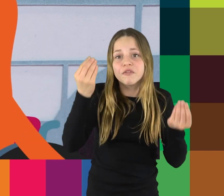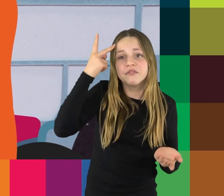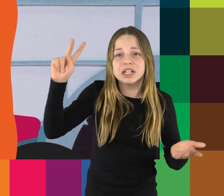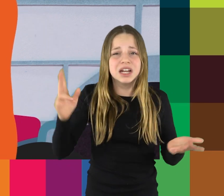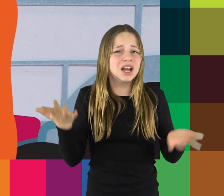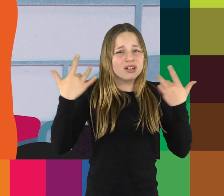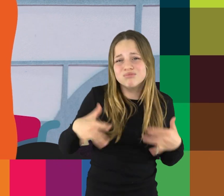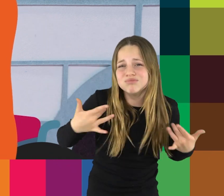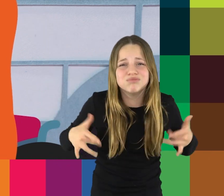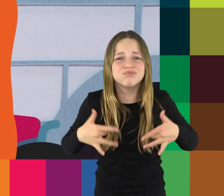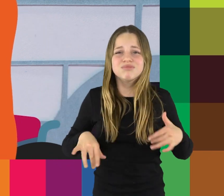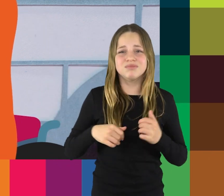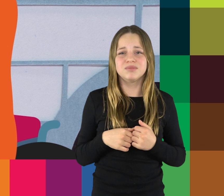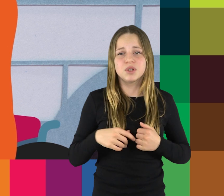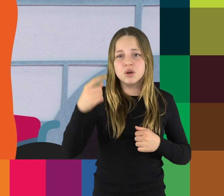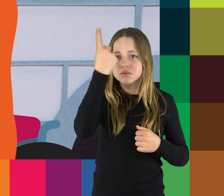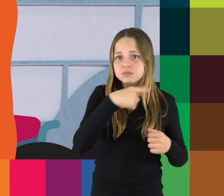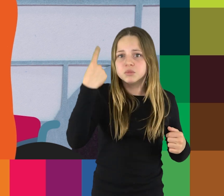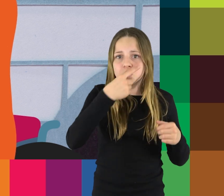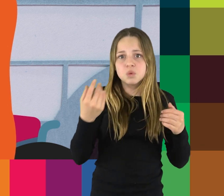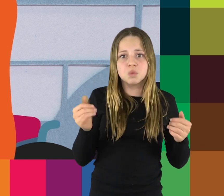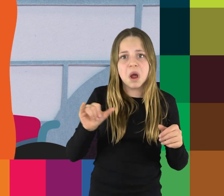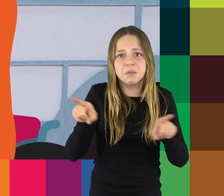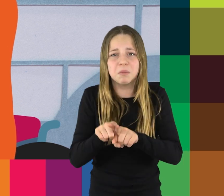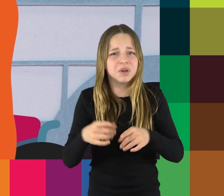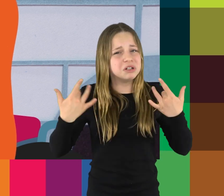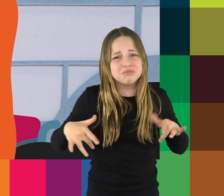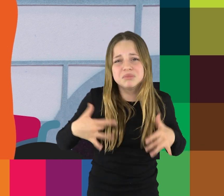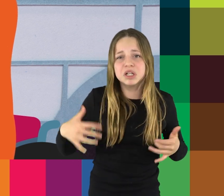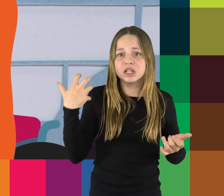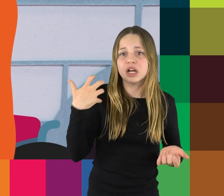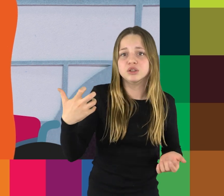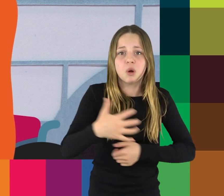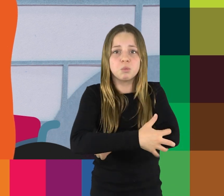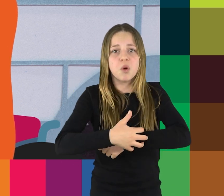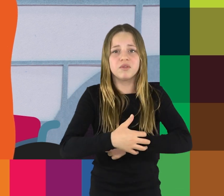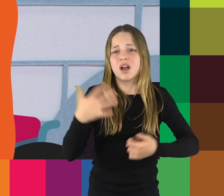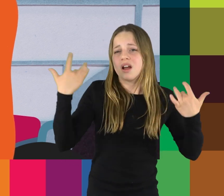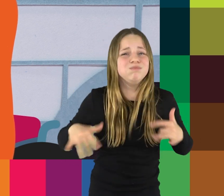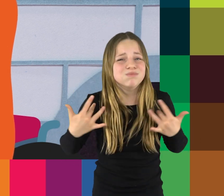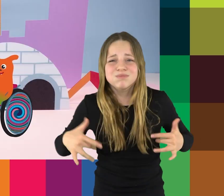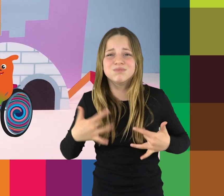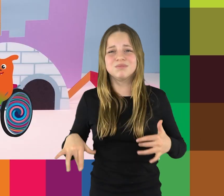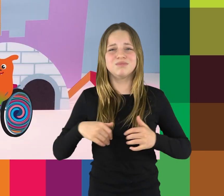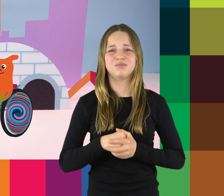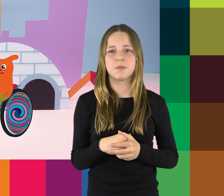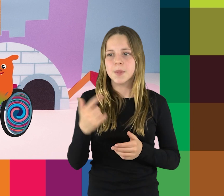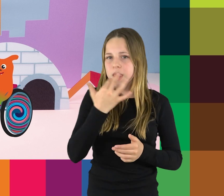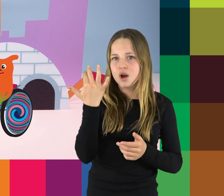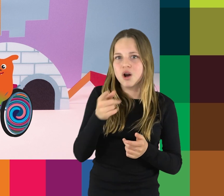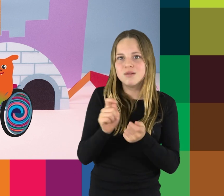vis, ou à quoi tu ressembles. Peu importe si tu es riche ou pauvre. Oh, les couleurs tournent à